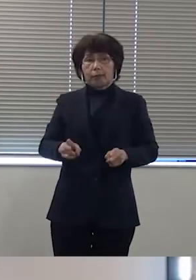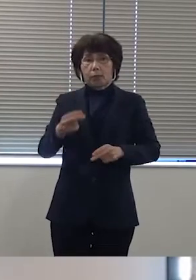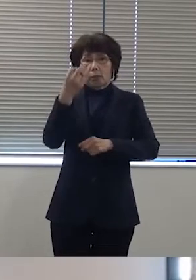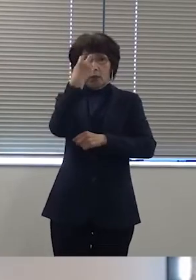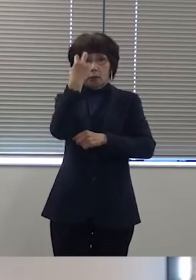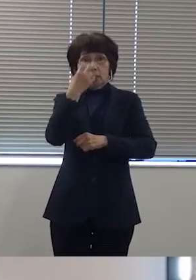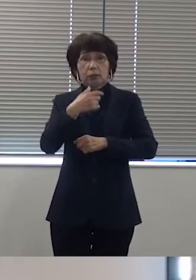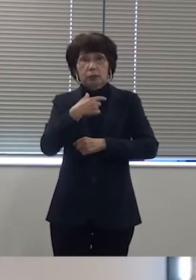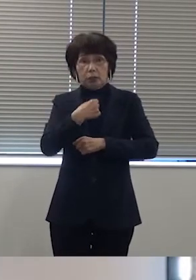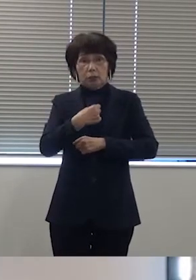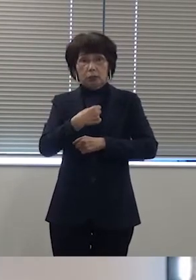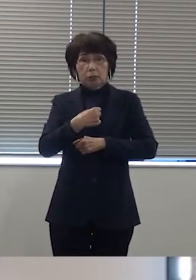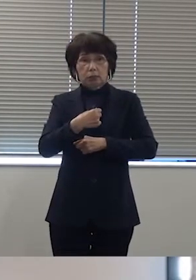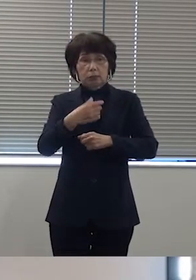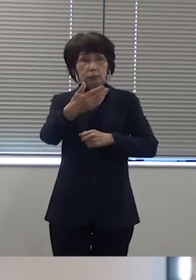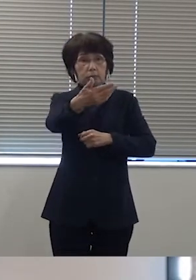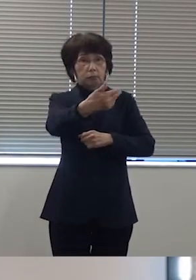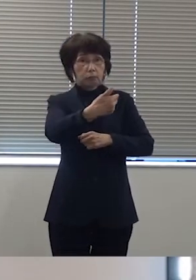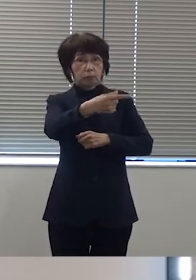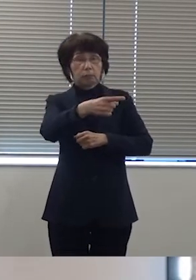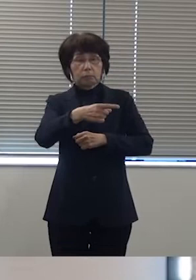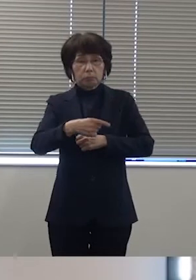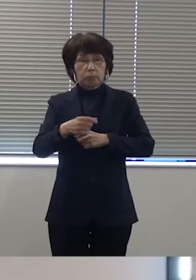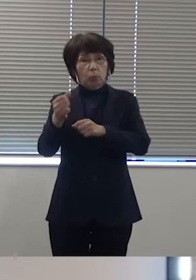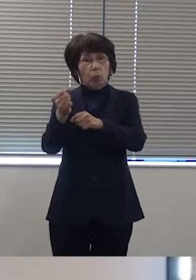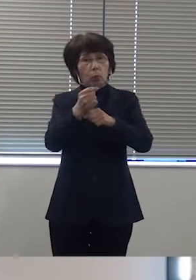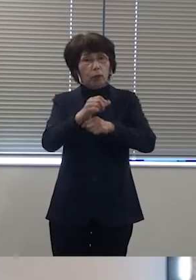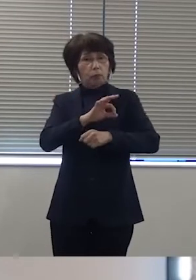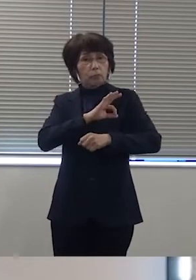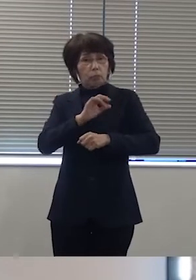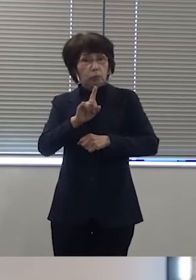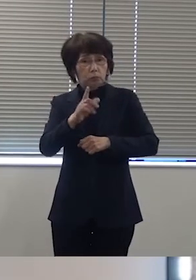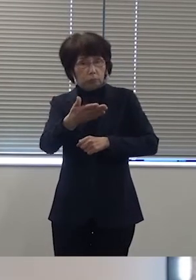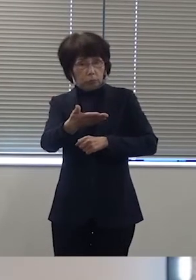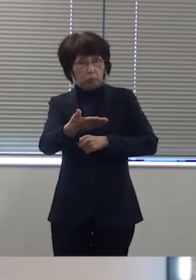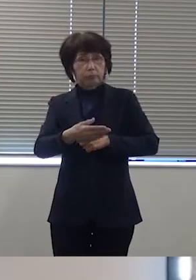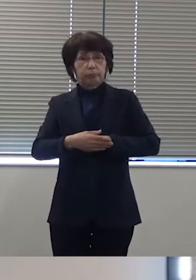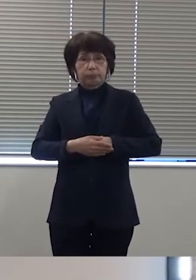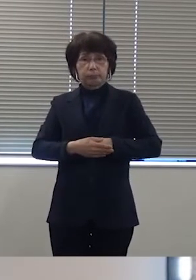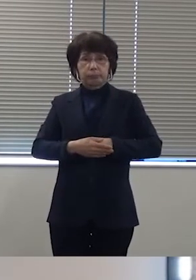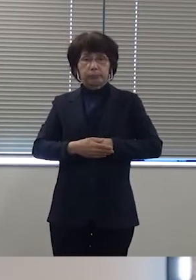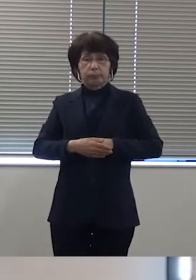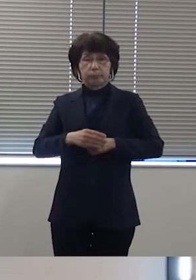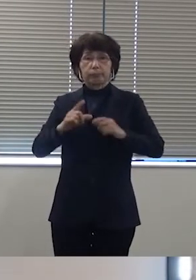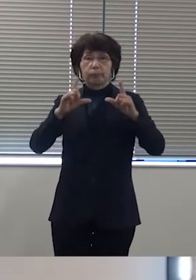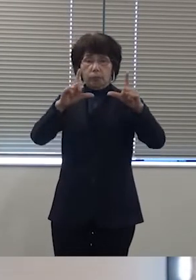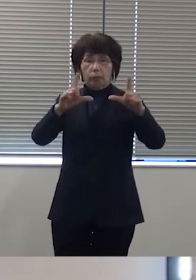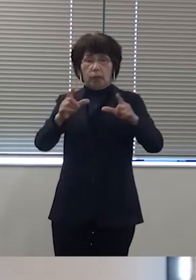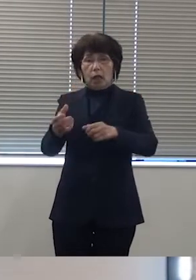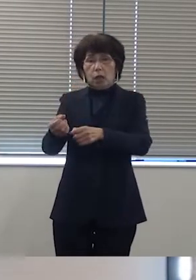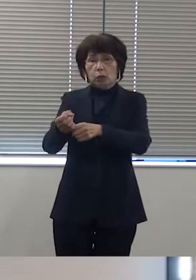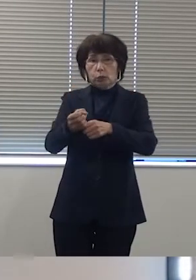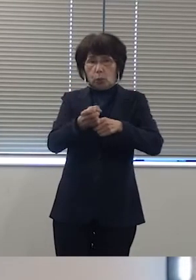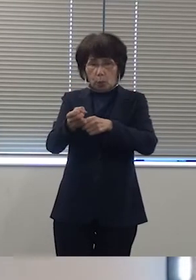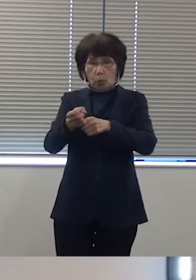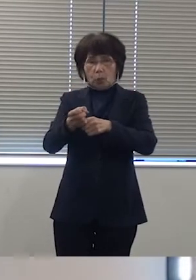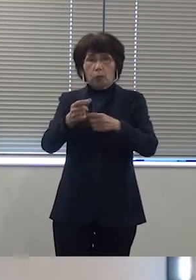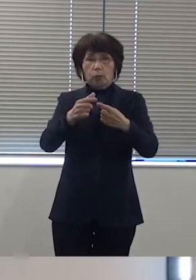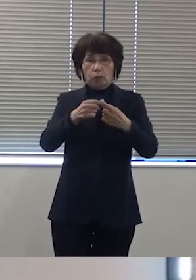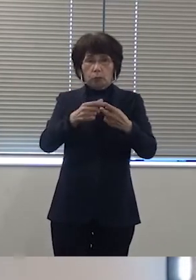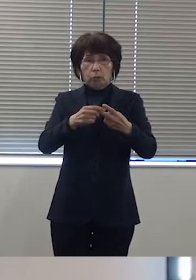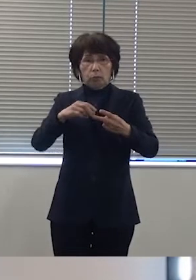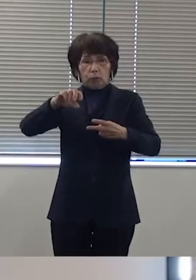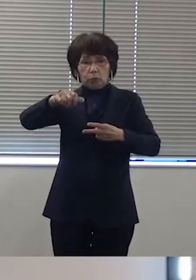は消防、それから水道が被害があった場合には水道関係、水道西日本での組織があ